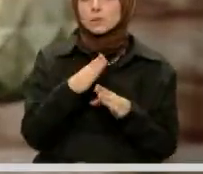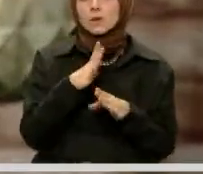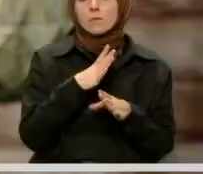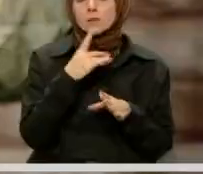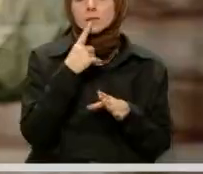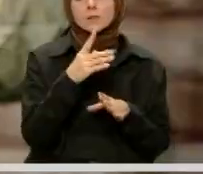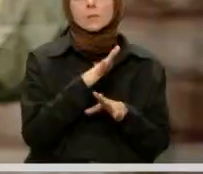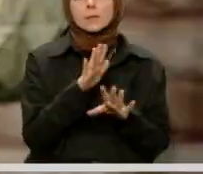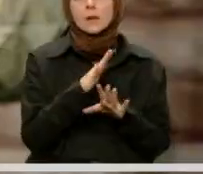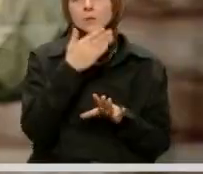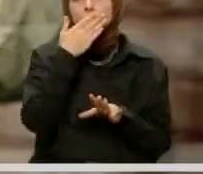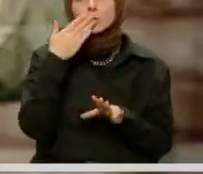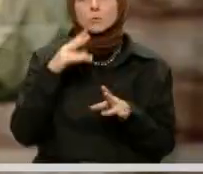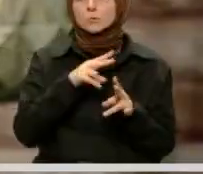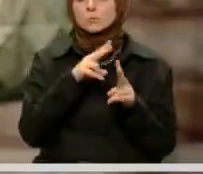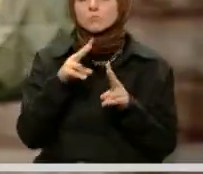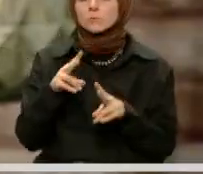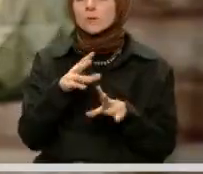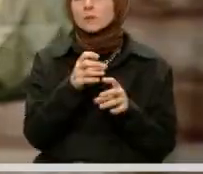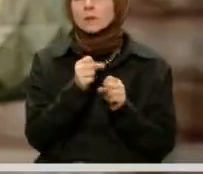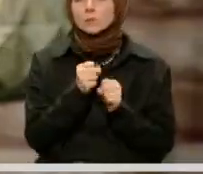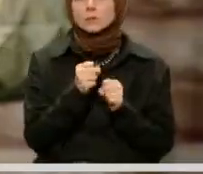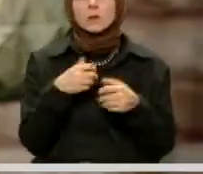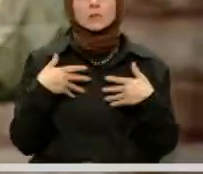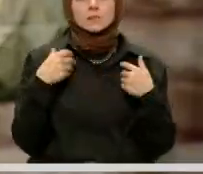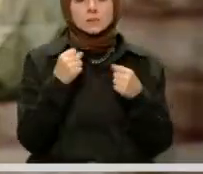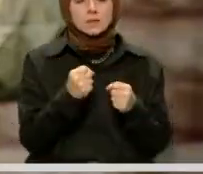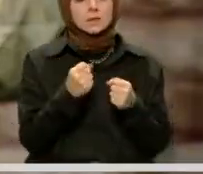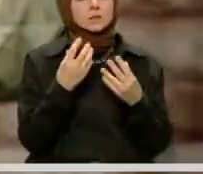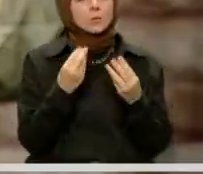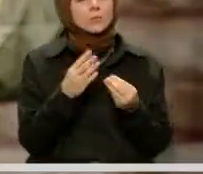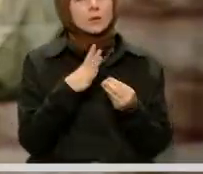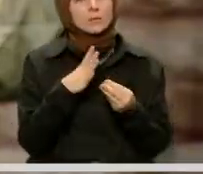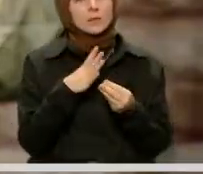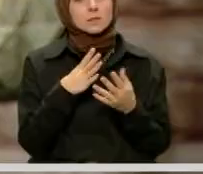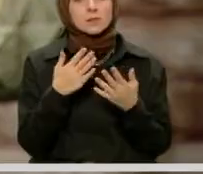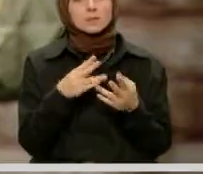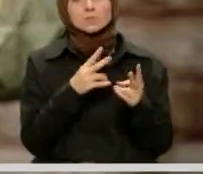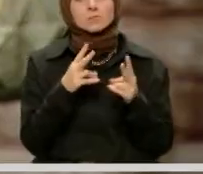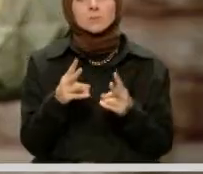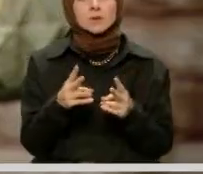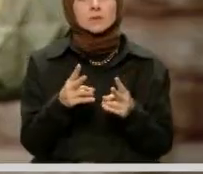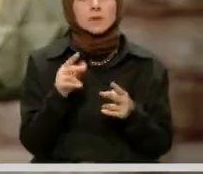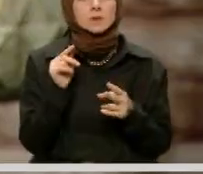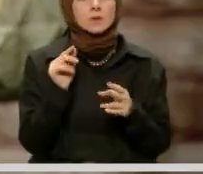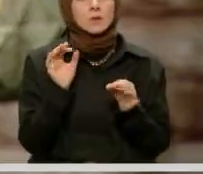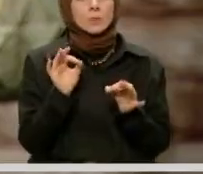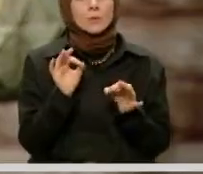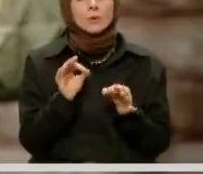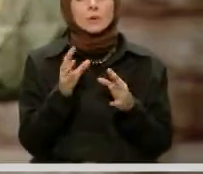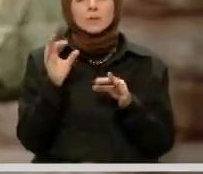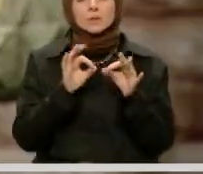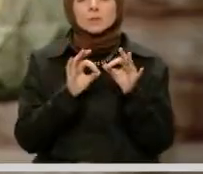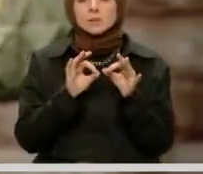demeden orucunu zaten tutar. Tabii sağlığı sıhhat yerindeyse, o meşru mazereti olan kardeşlerimizi zaten bu kapsamda